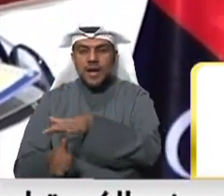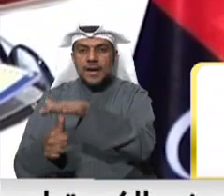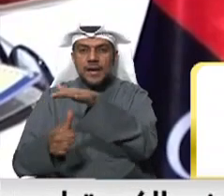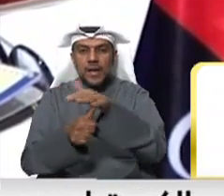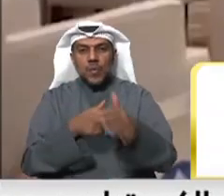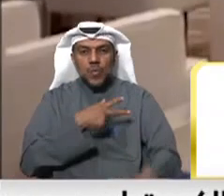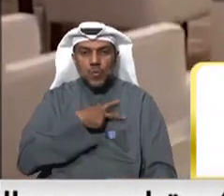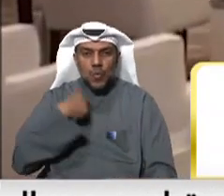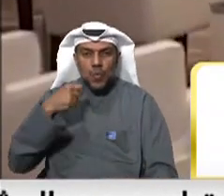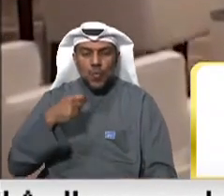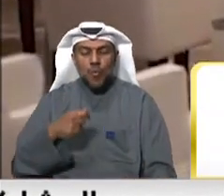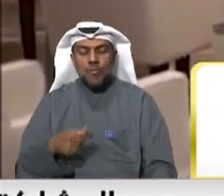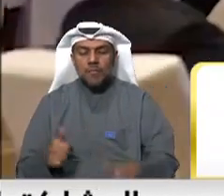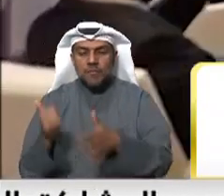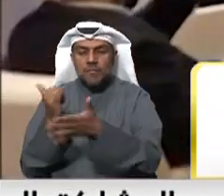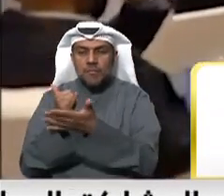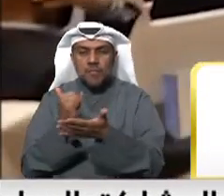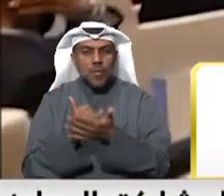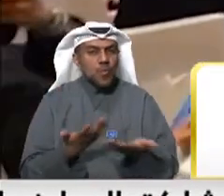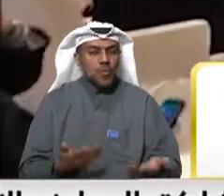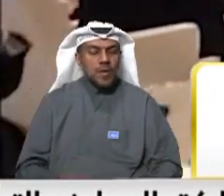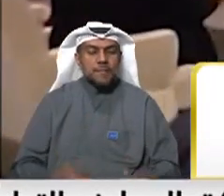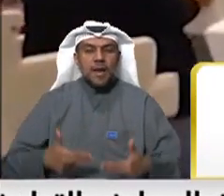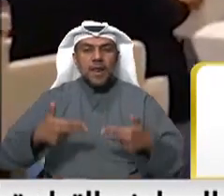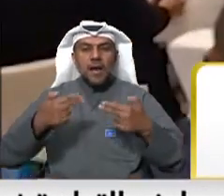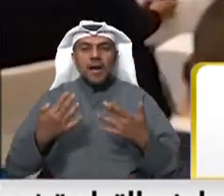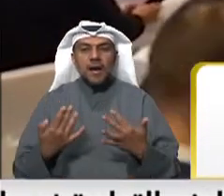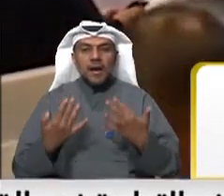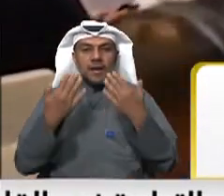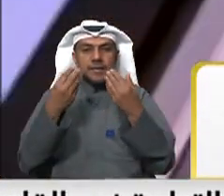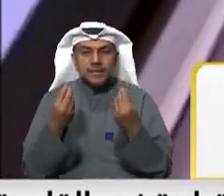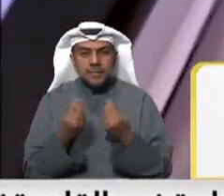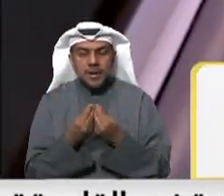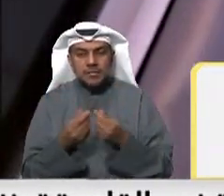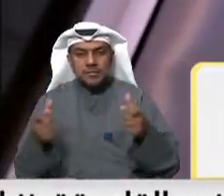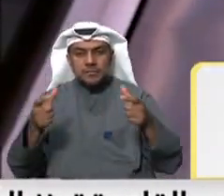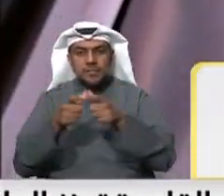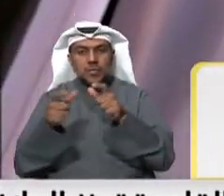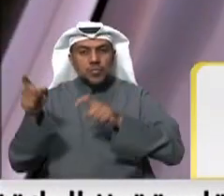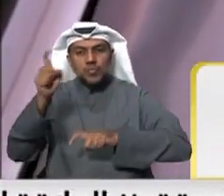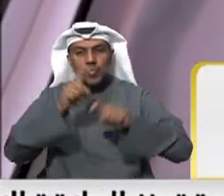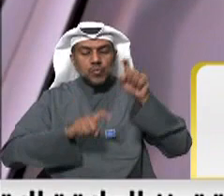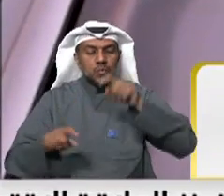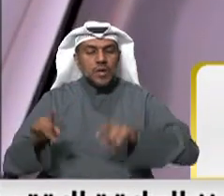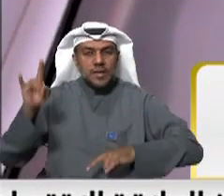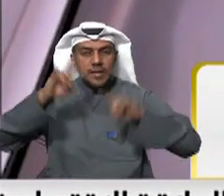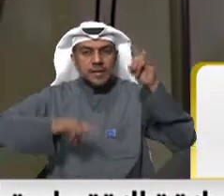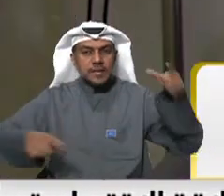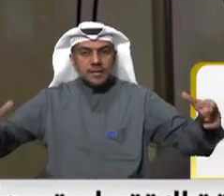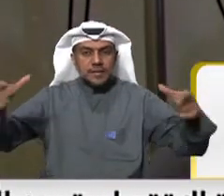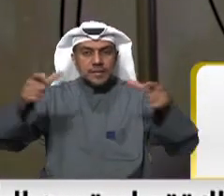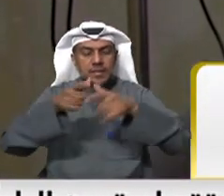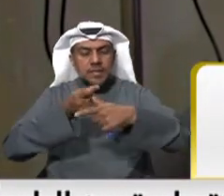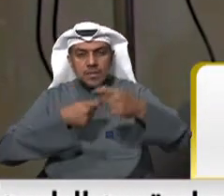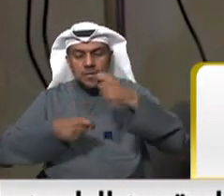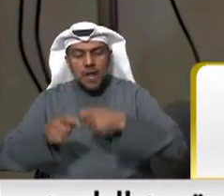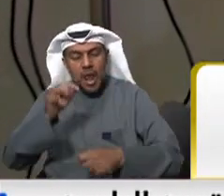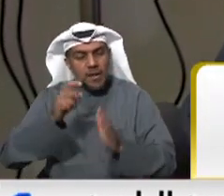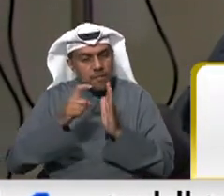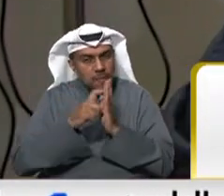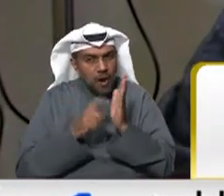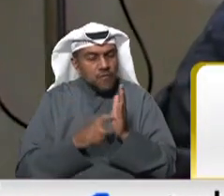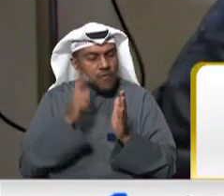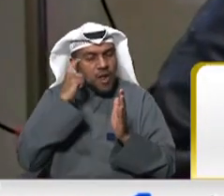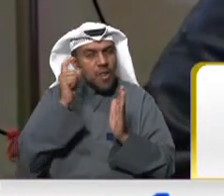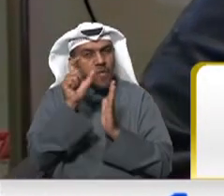وحكومات منتدى الدول المصدرة للغاز وسط توقعات بتنظيم فعلي لسوق الغاز بما يخدم